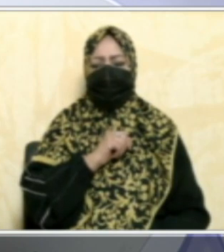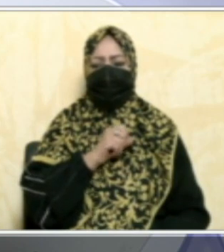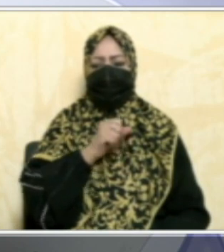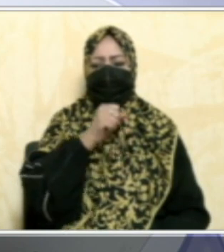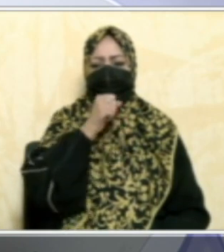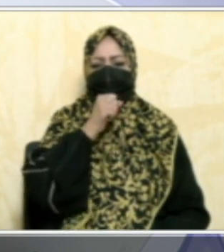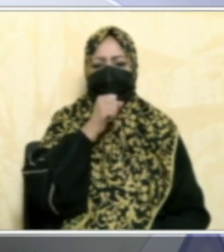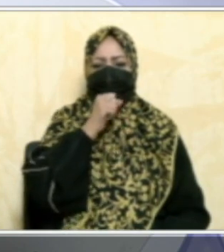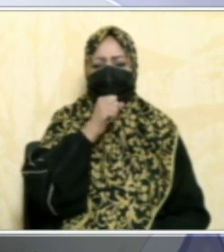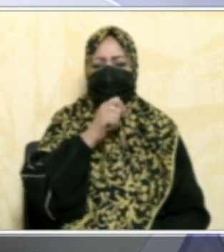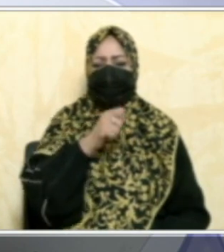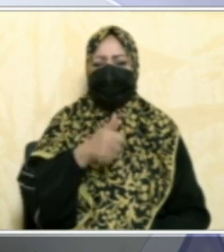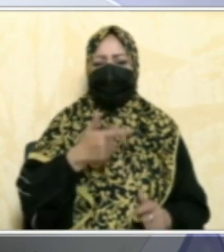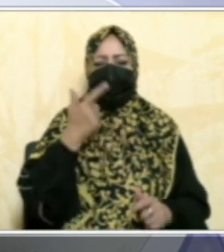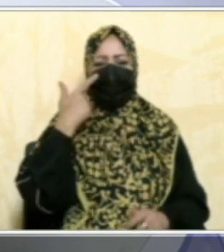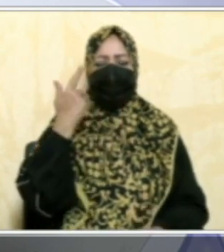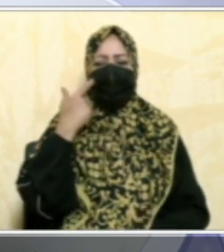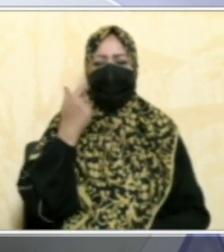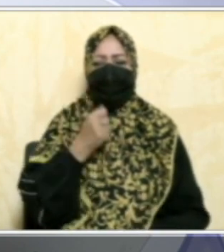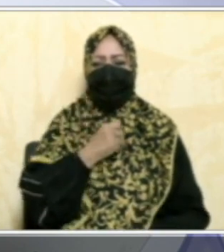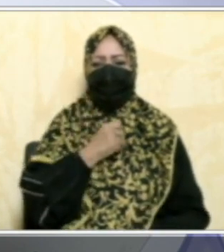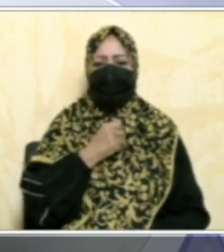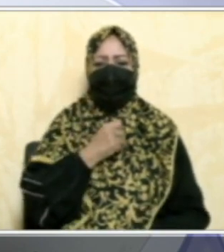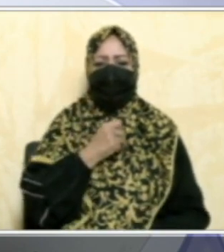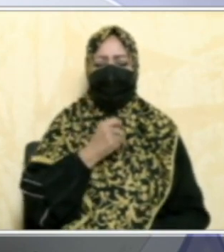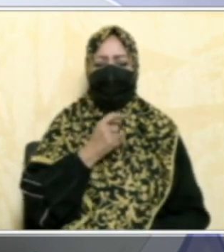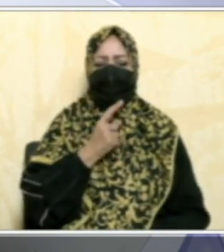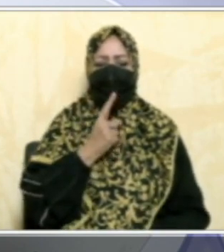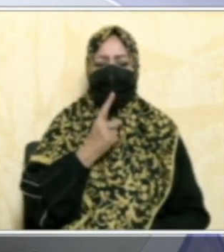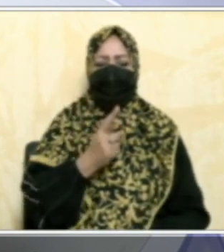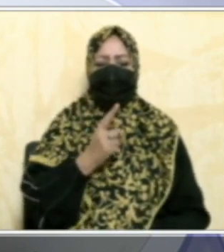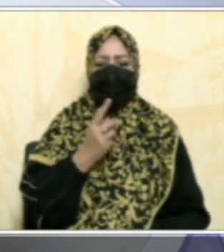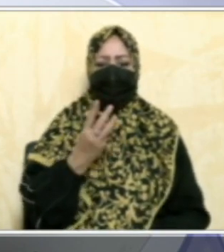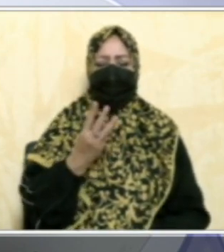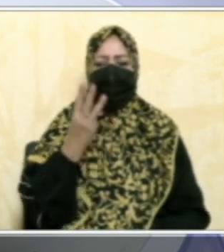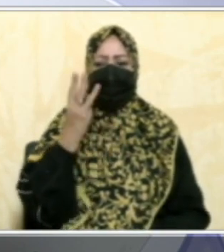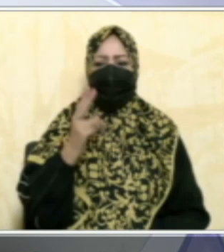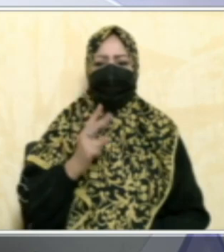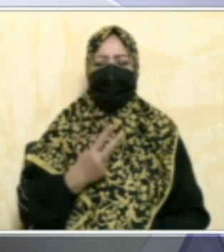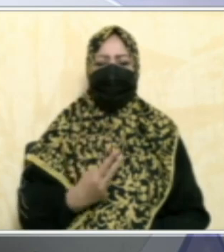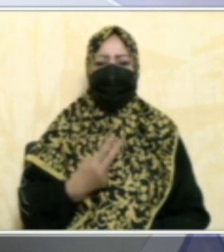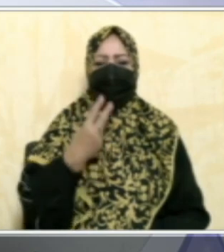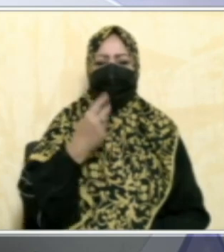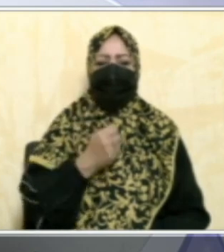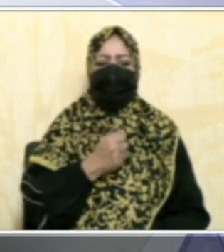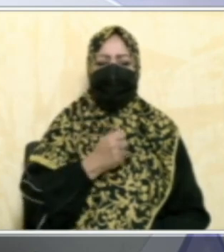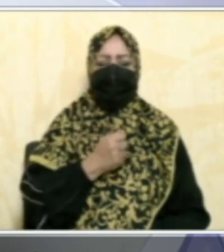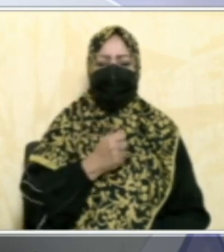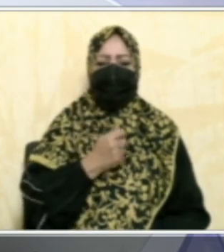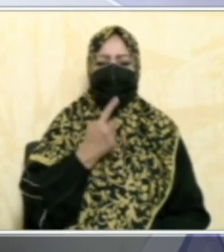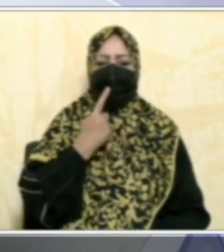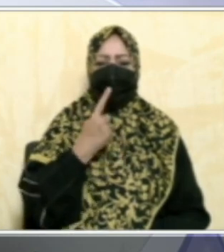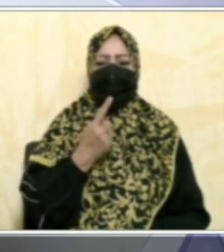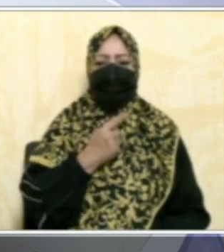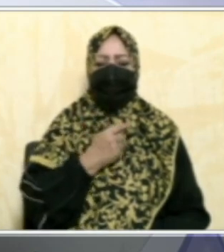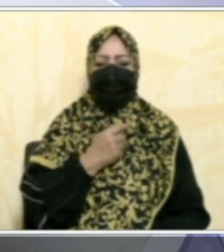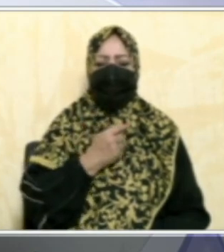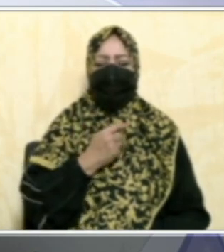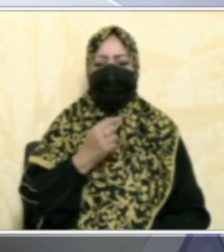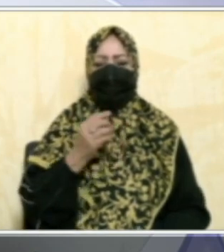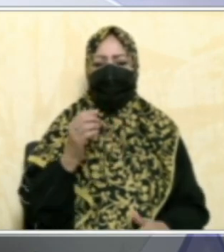ورقه وهذه من 73 راه؟ ايه من سنه 73. هل يصح جدي يدير ورقه يبيع